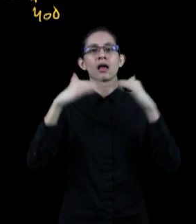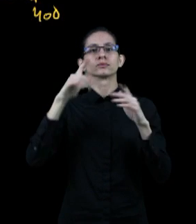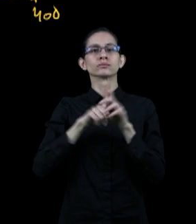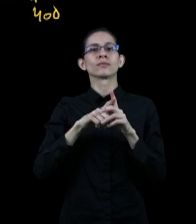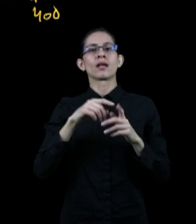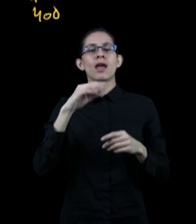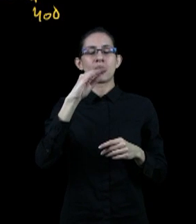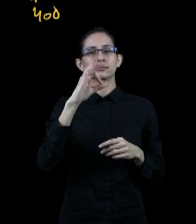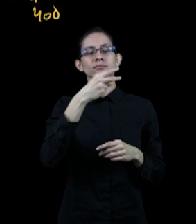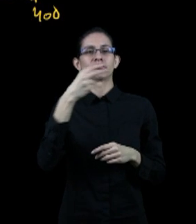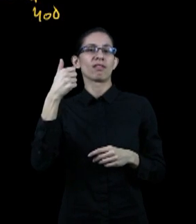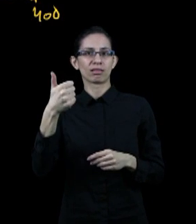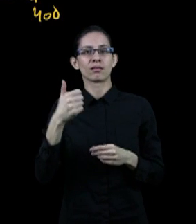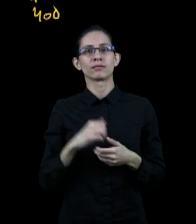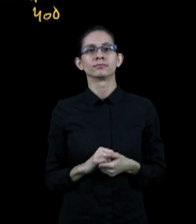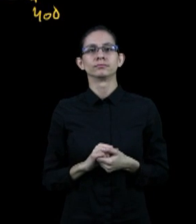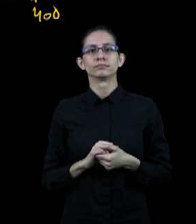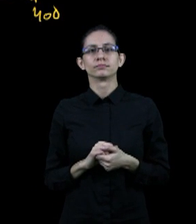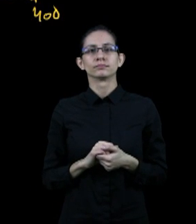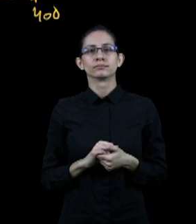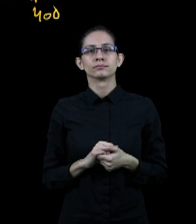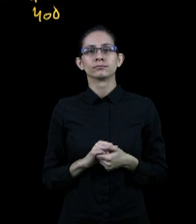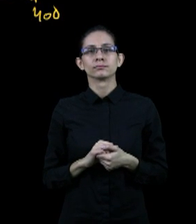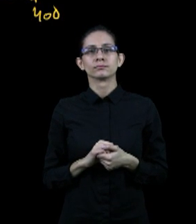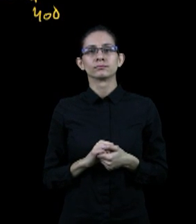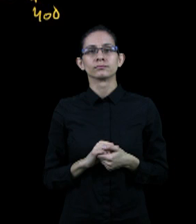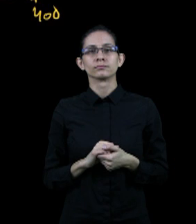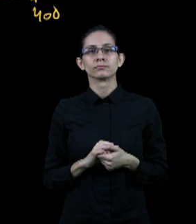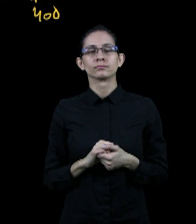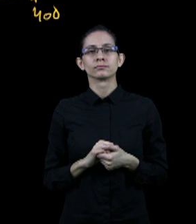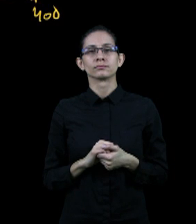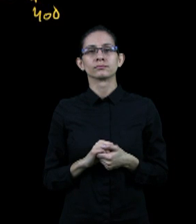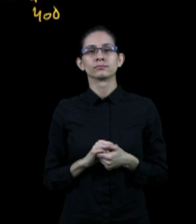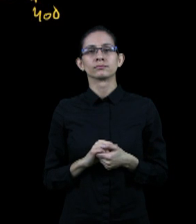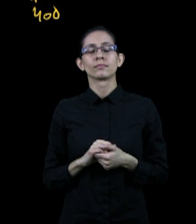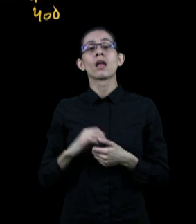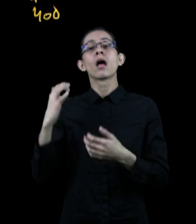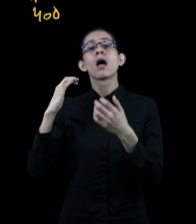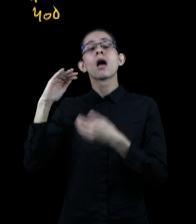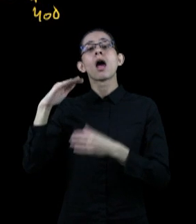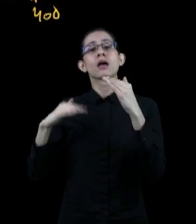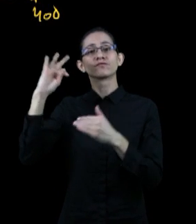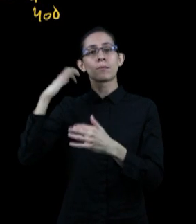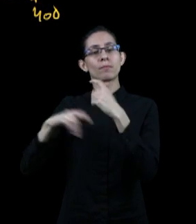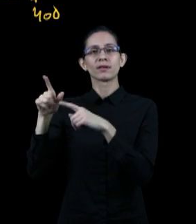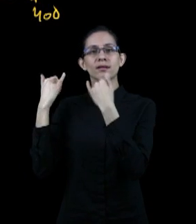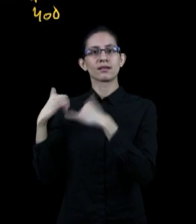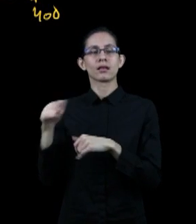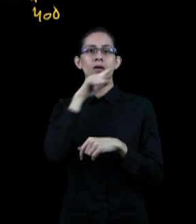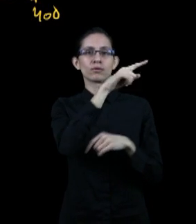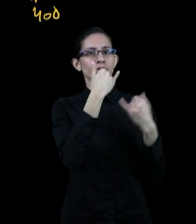o jednostkowej elastyczności, niż normalną krzywą popytu o elastyczności równej 1. след々 wiemy.